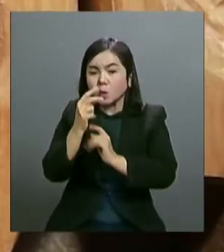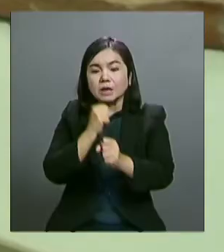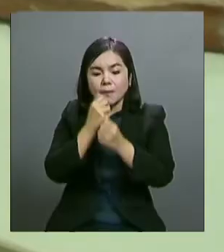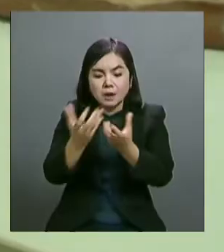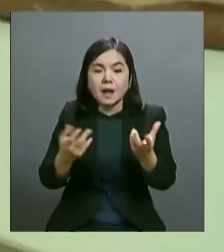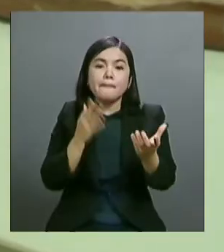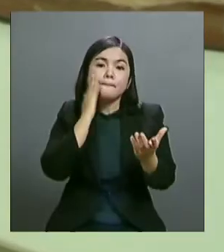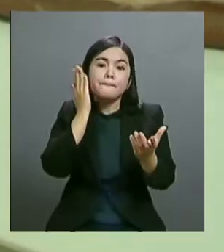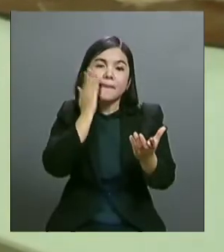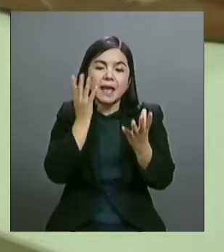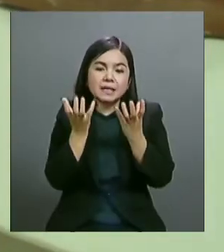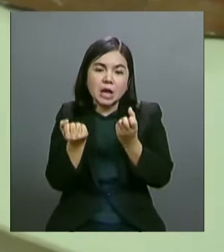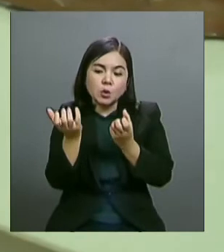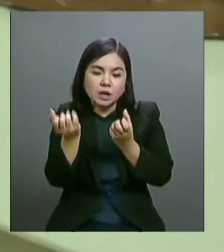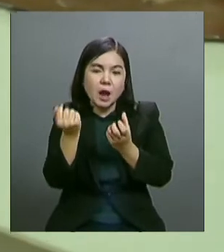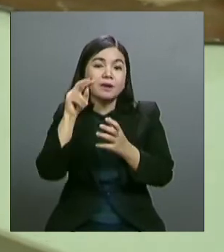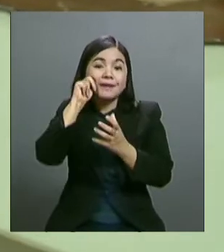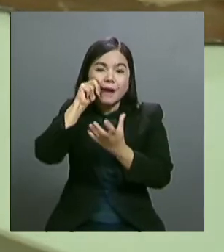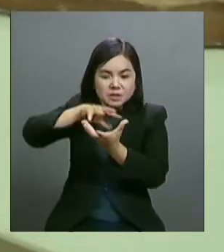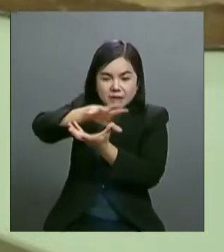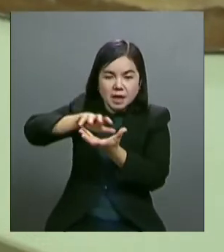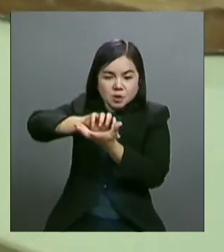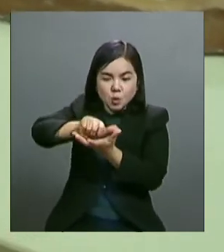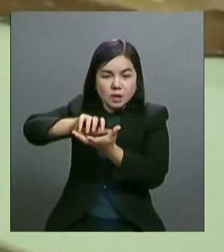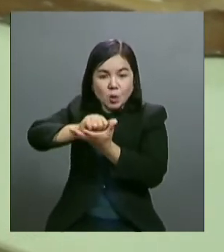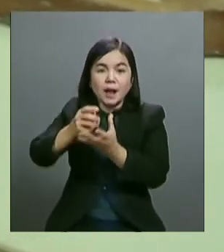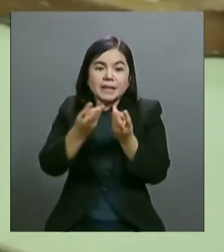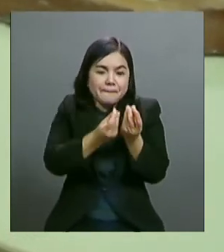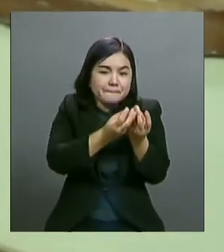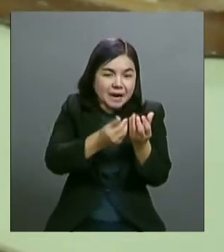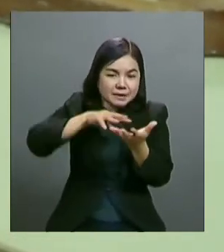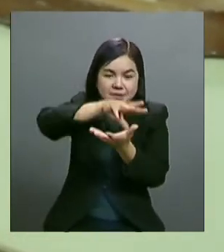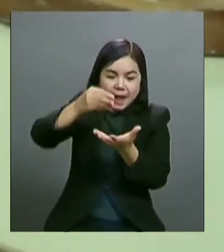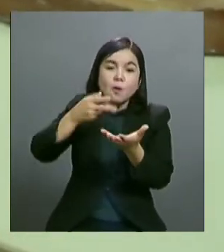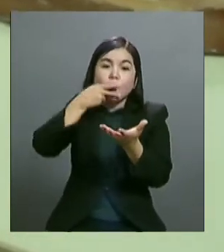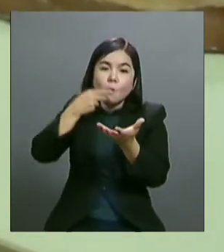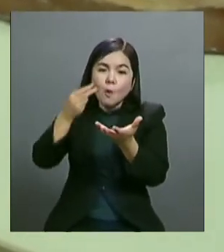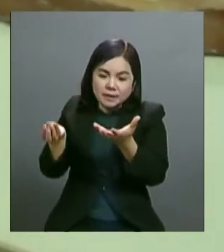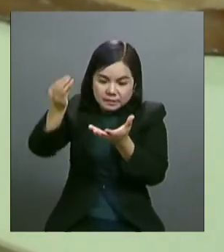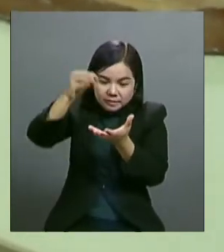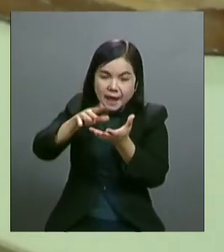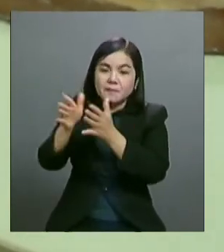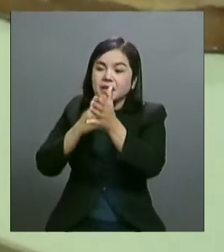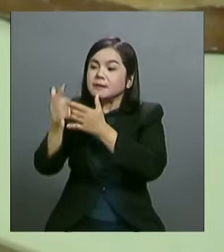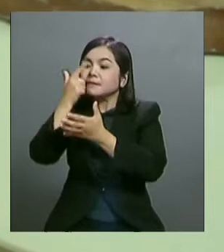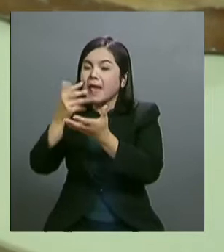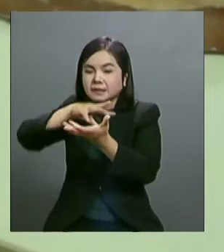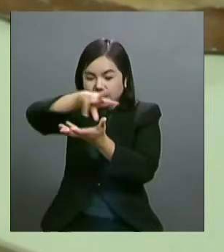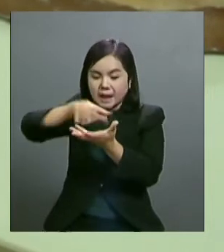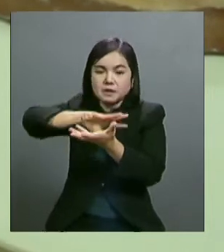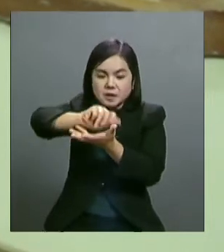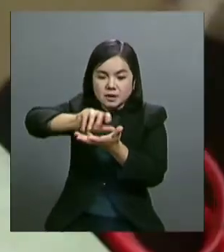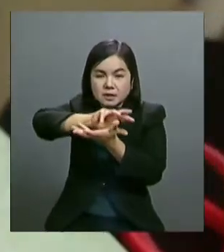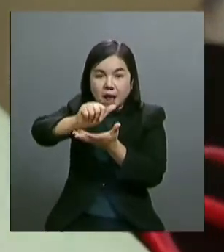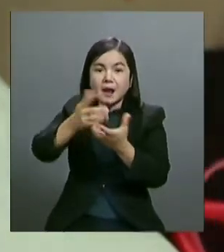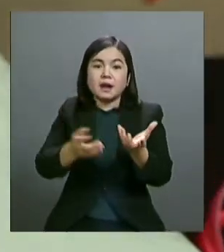แป้งข้าวเหนียวนวดกับน้ำน้ำมันพืชน้ำตาลสีผสมอาหารโดยเฉพาะสีแดงใส่ขนมใ